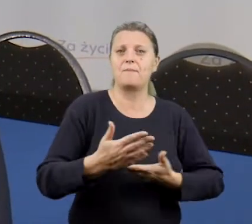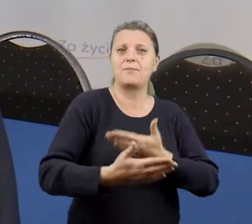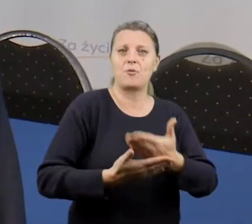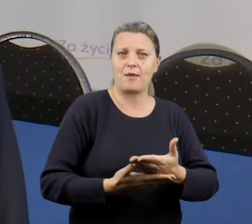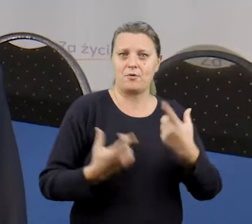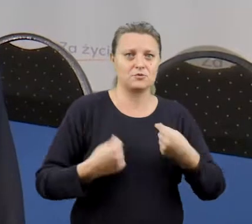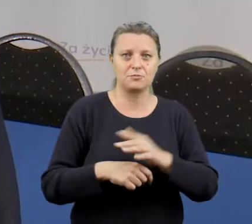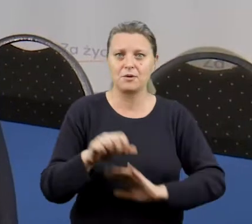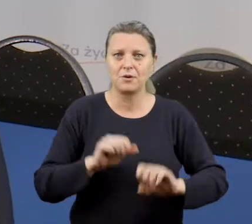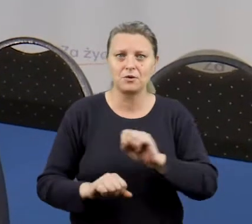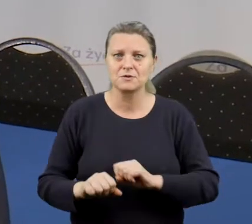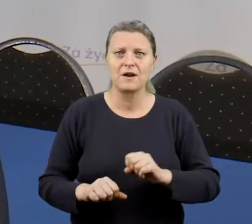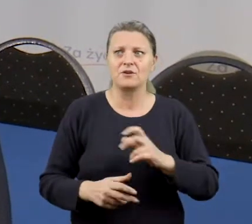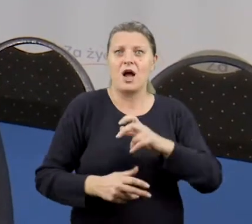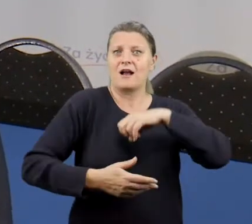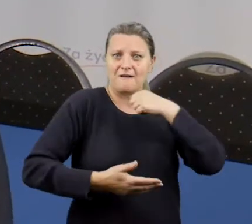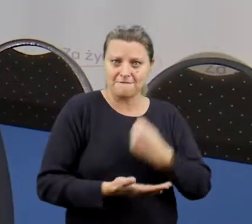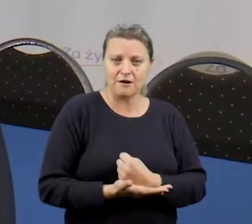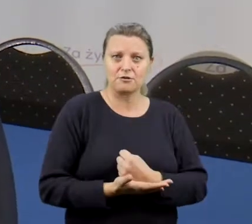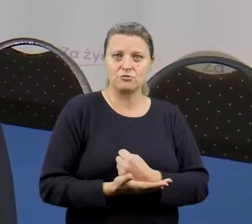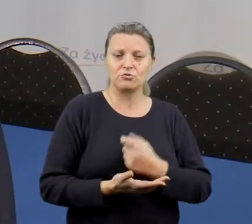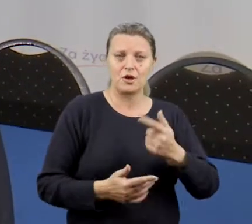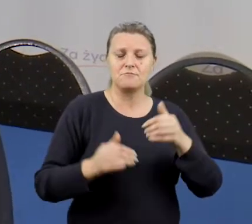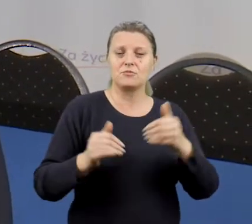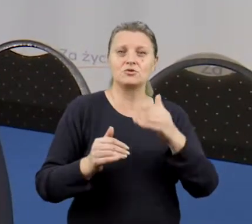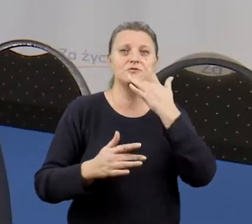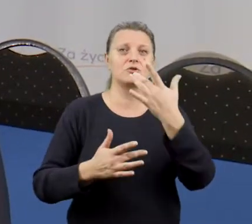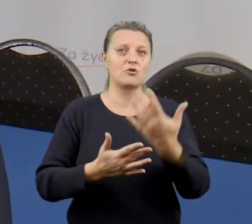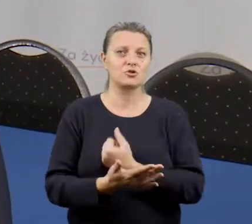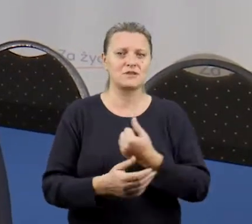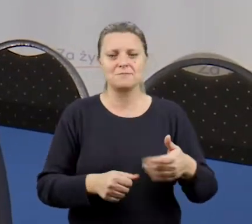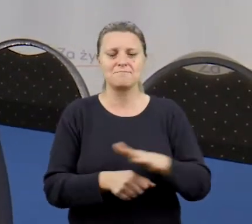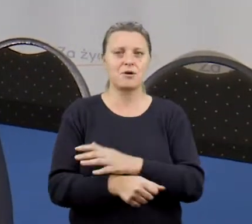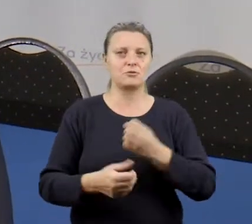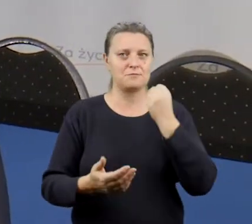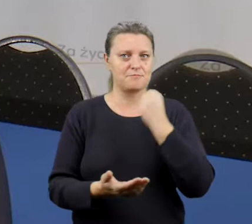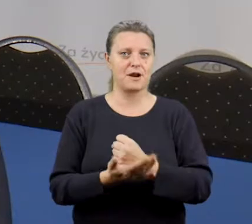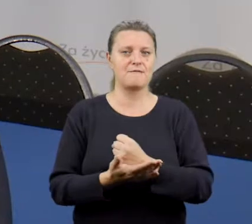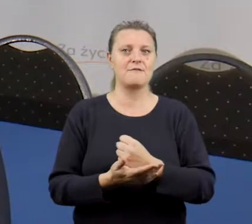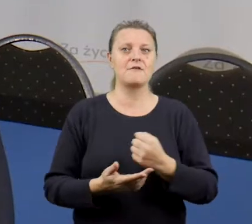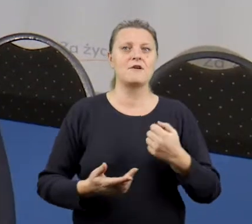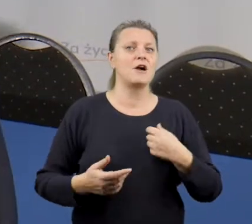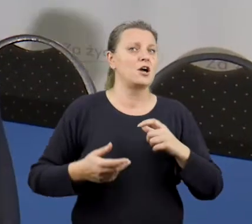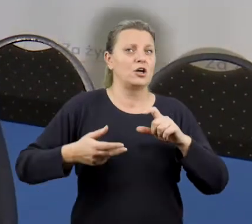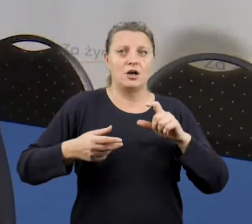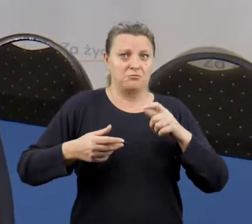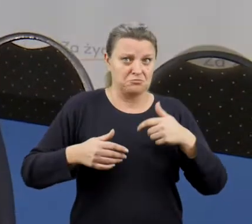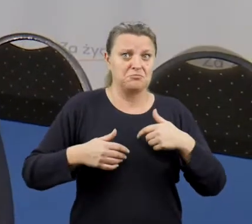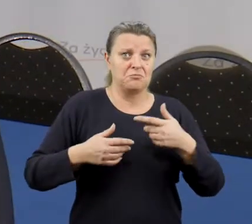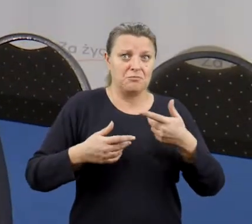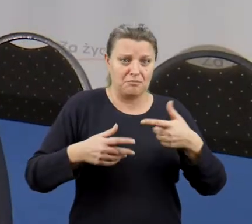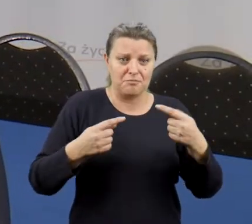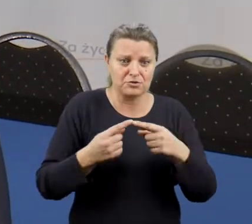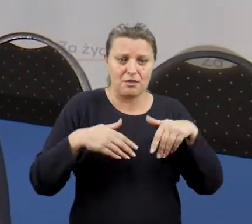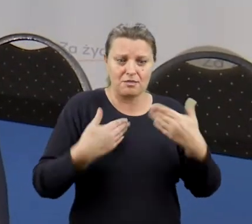problemy podmiotowości osób niepełnosprawnych, na ile gwarantuje im możliwość korzystania z pełni ich praw,